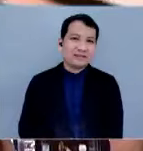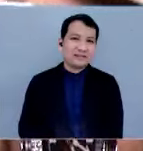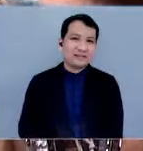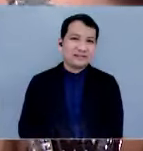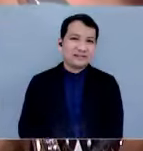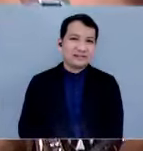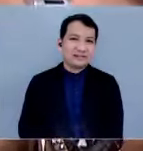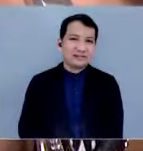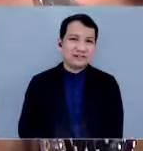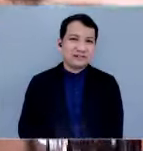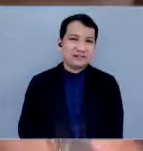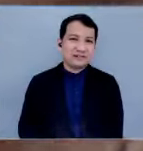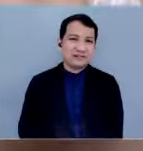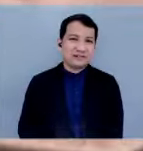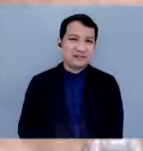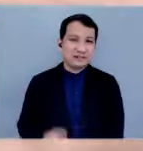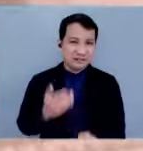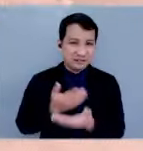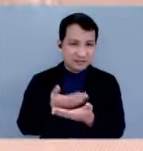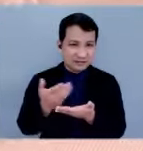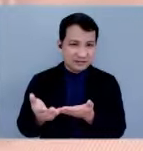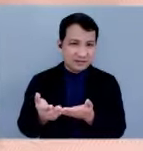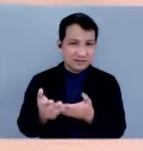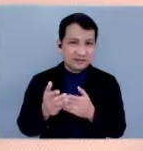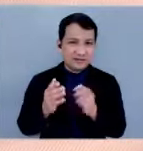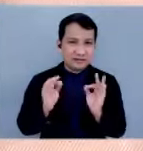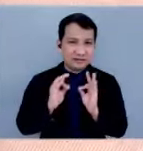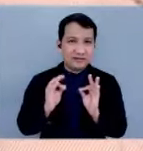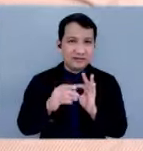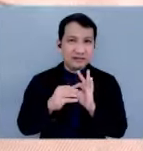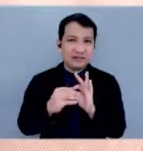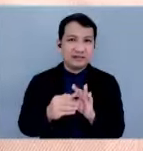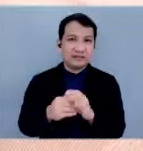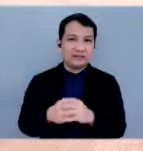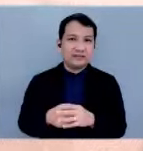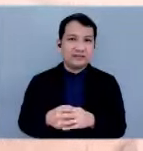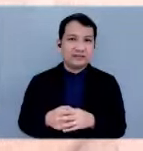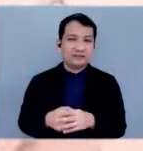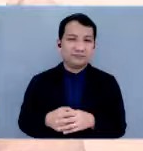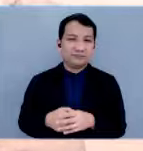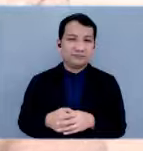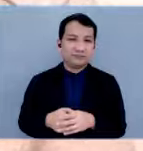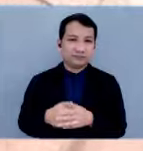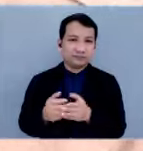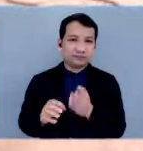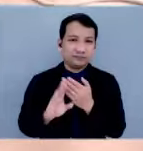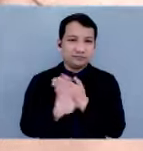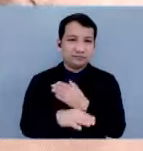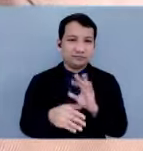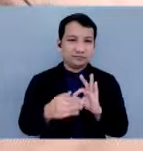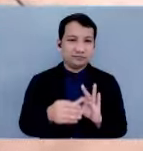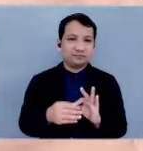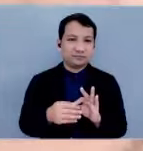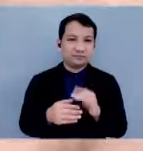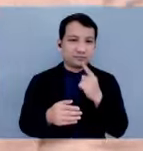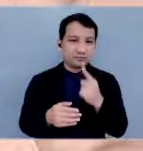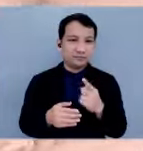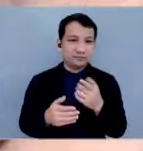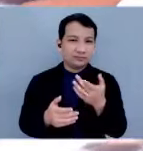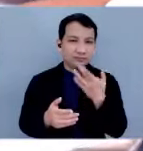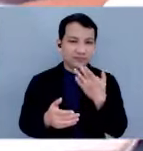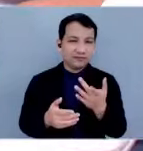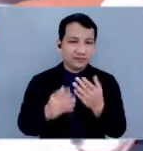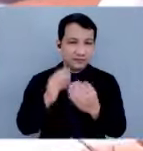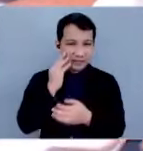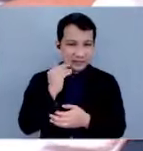Pagka binili to sa freezer? Yes, sa freezer po. Upon delivery sa freezer po. Mami, kamusta yung experience mo